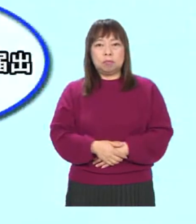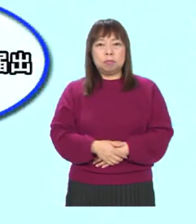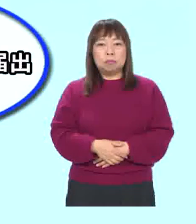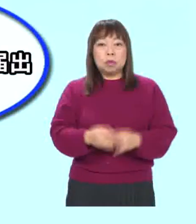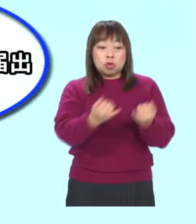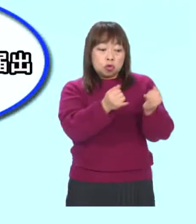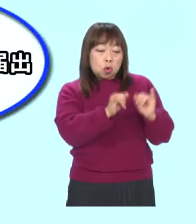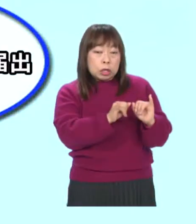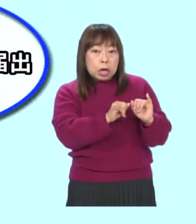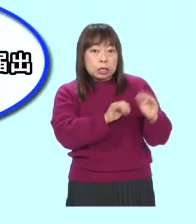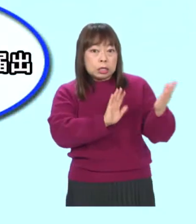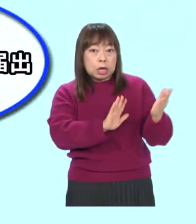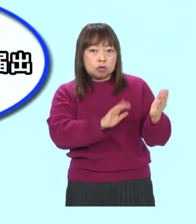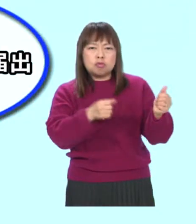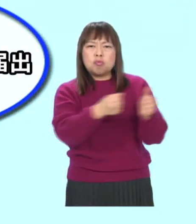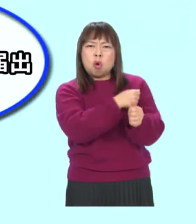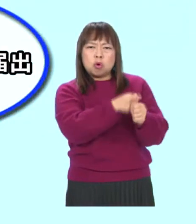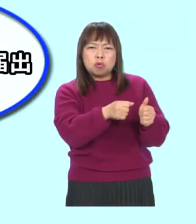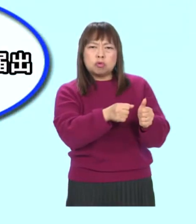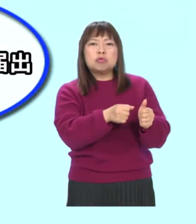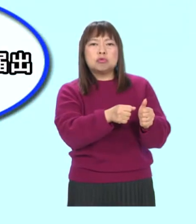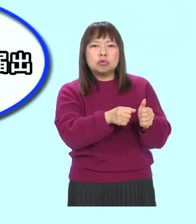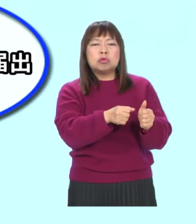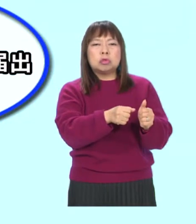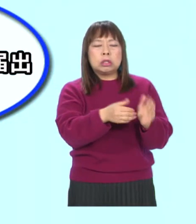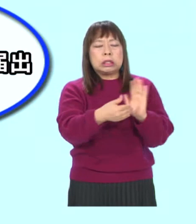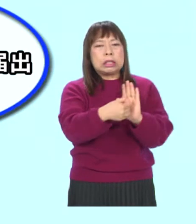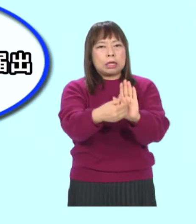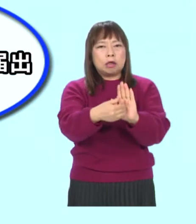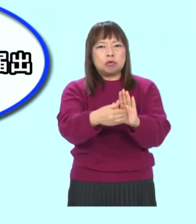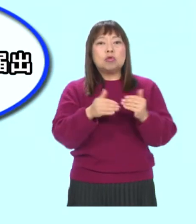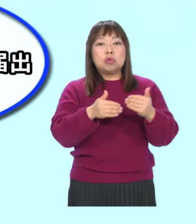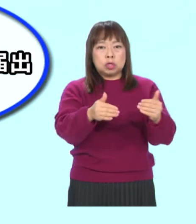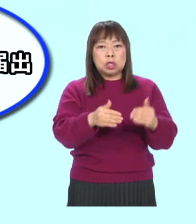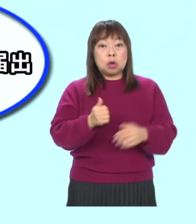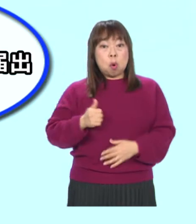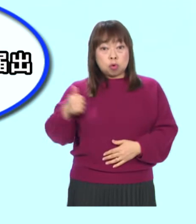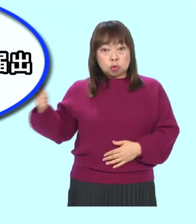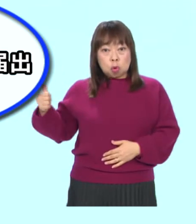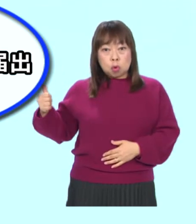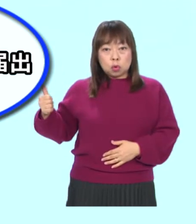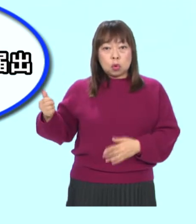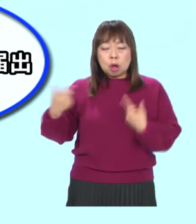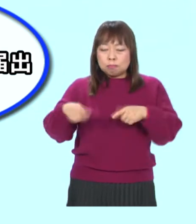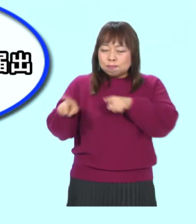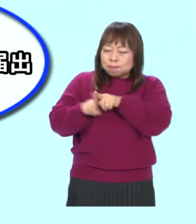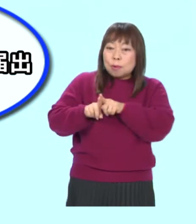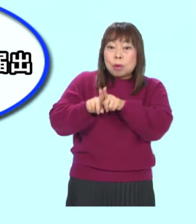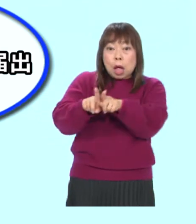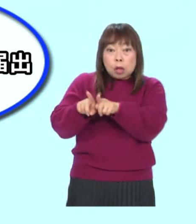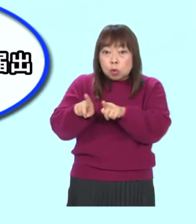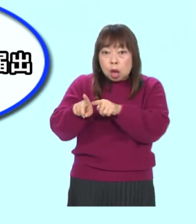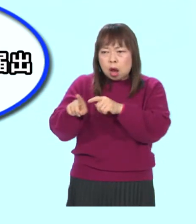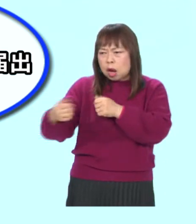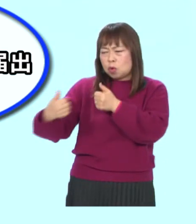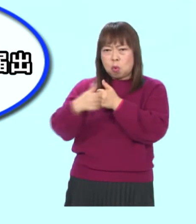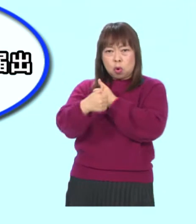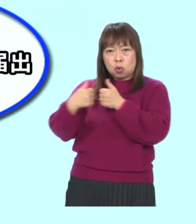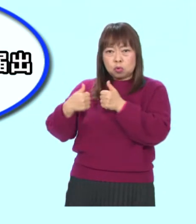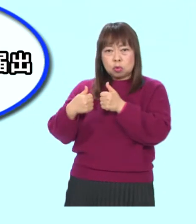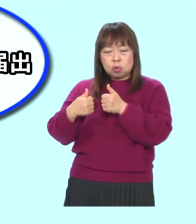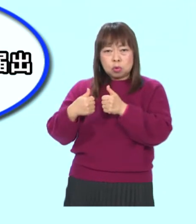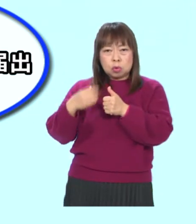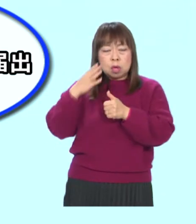女性に対する暴力対策の推進、夫やパートナーからの暴力、性犯